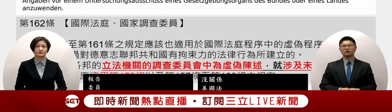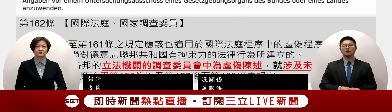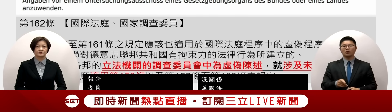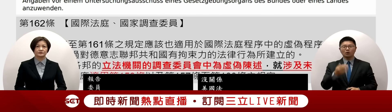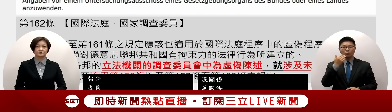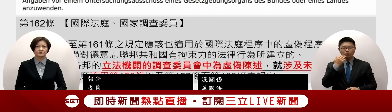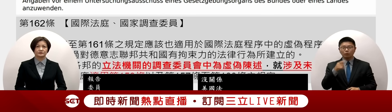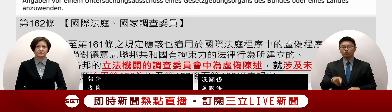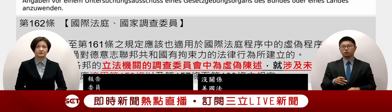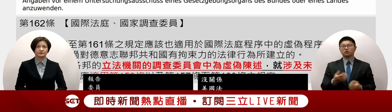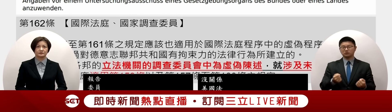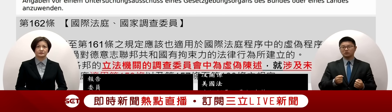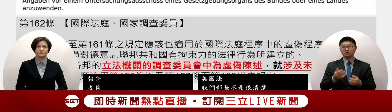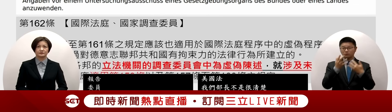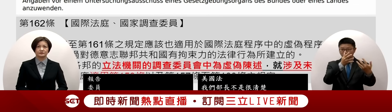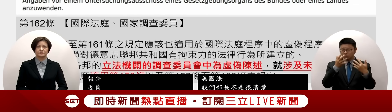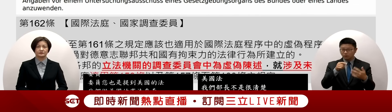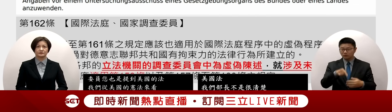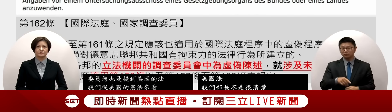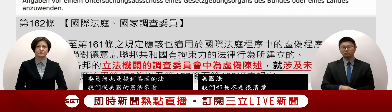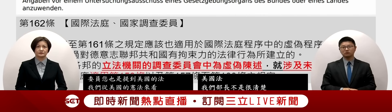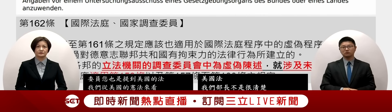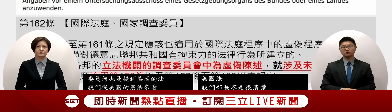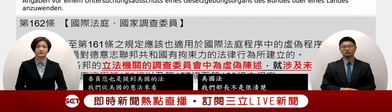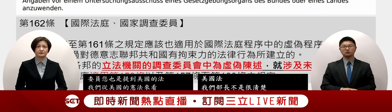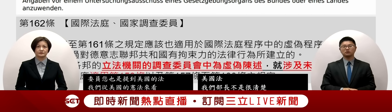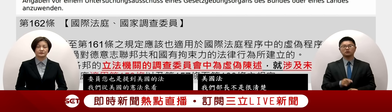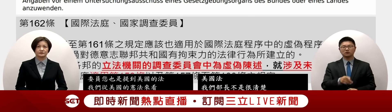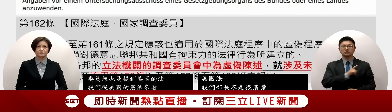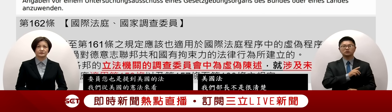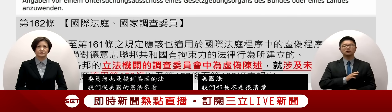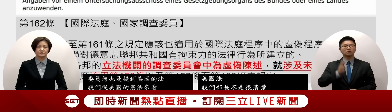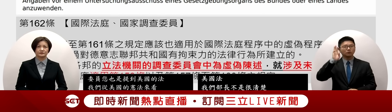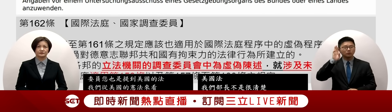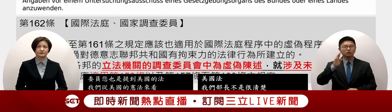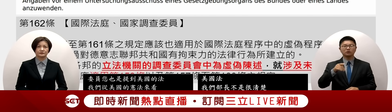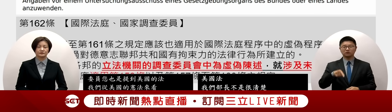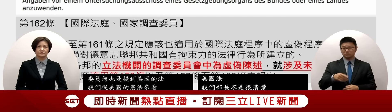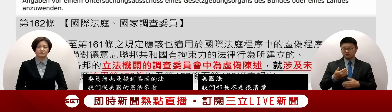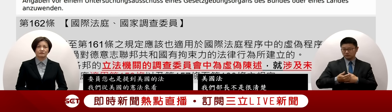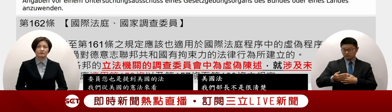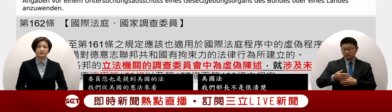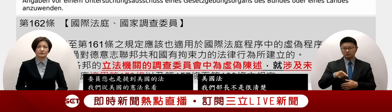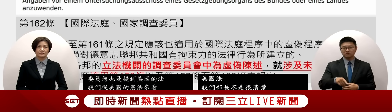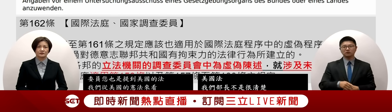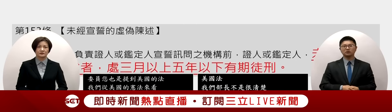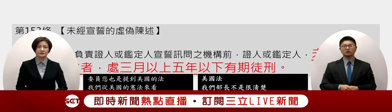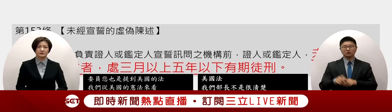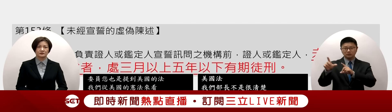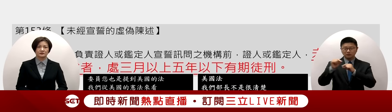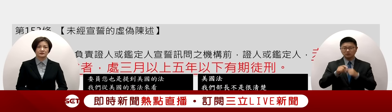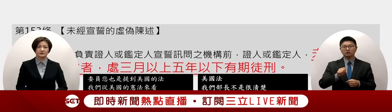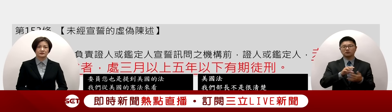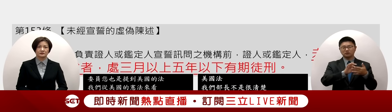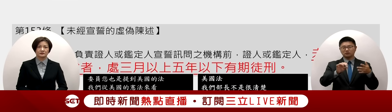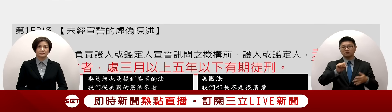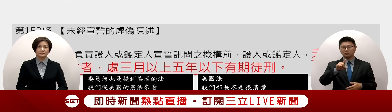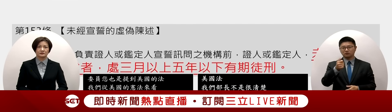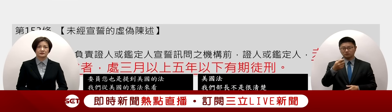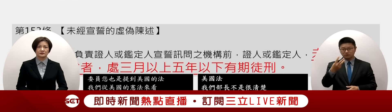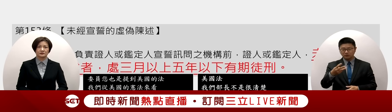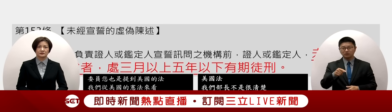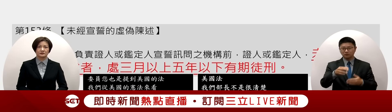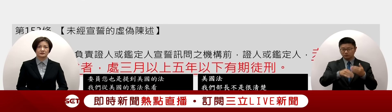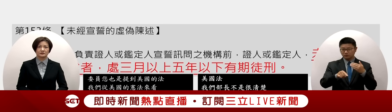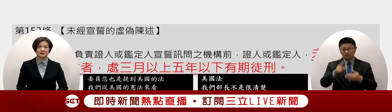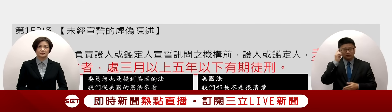员会为虚伪陈述，就涉及未经宣示的虚伪陈述而言，适用153条。153条的规范是什